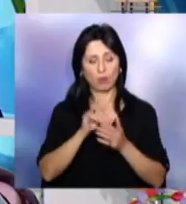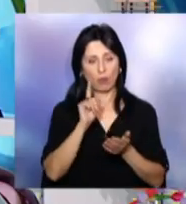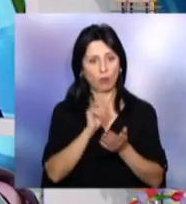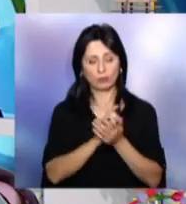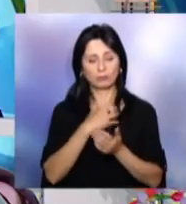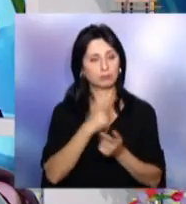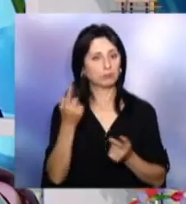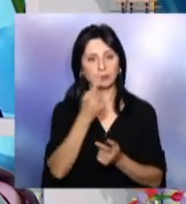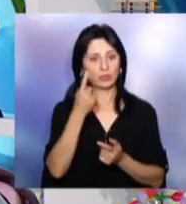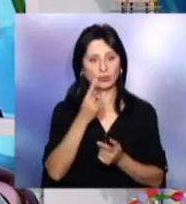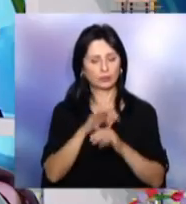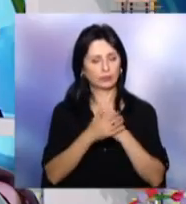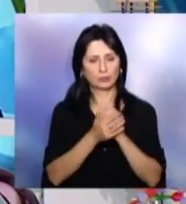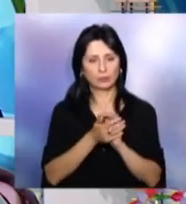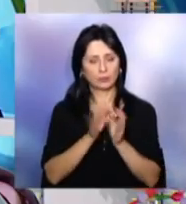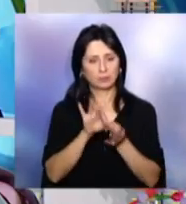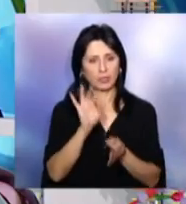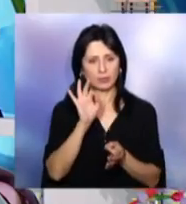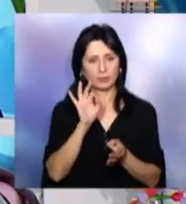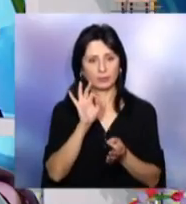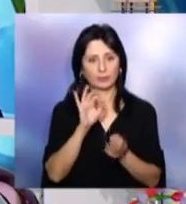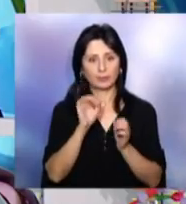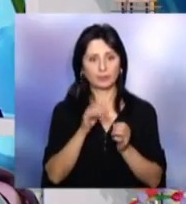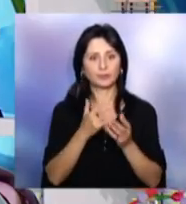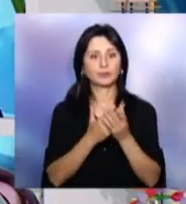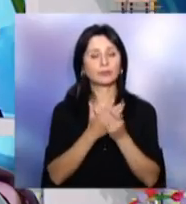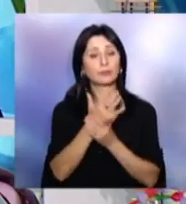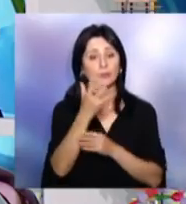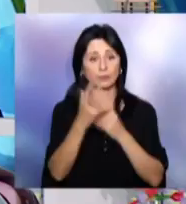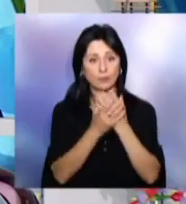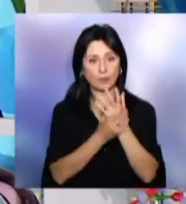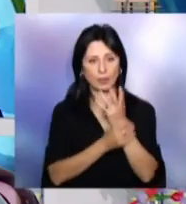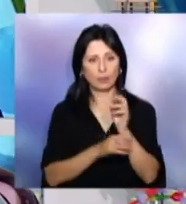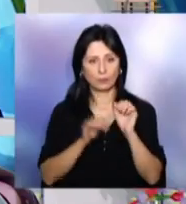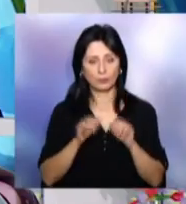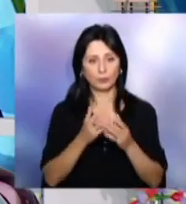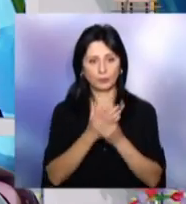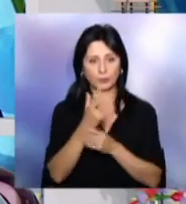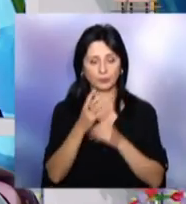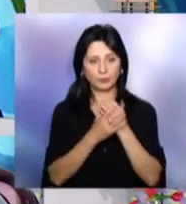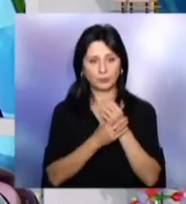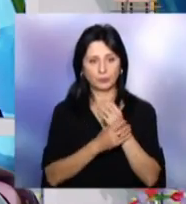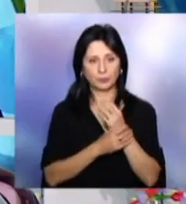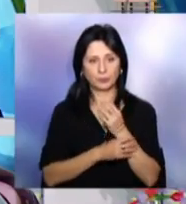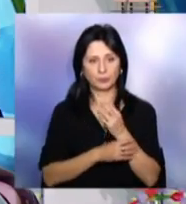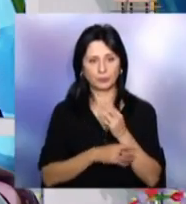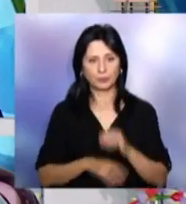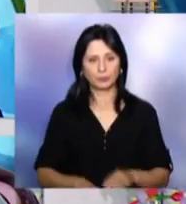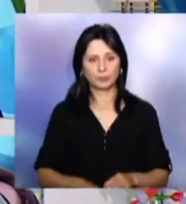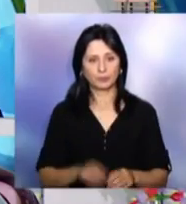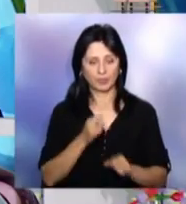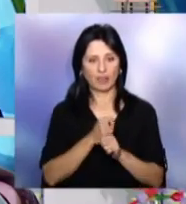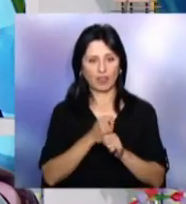არის უმნიშვნელოვანესი. შეგვიძლია ხელთათმანის გამოყენებაც. პრაქტიკულად თან